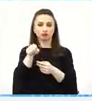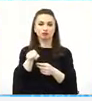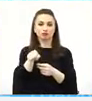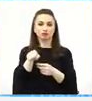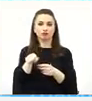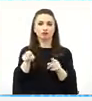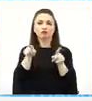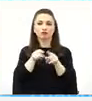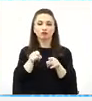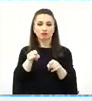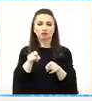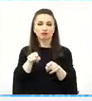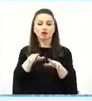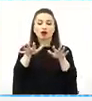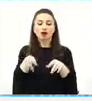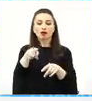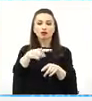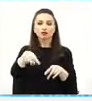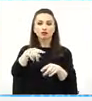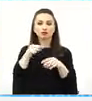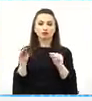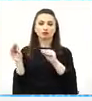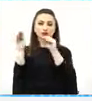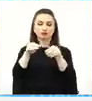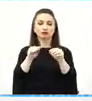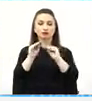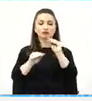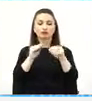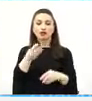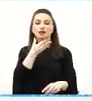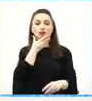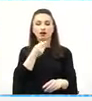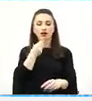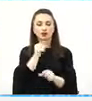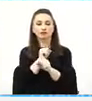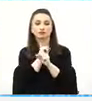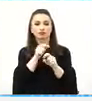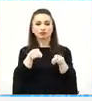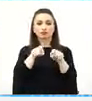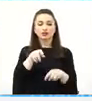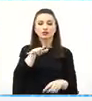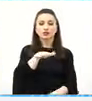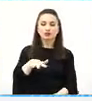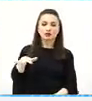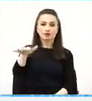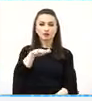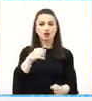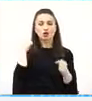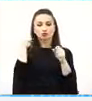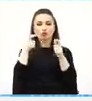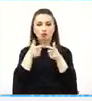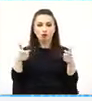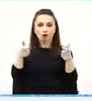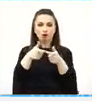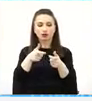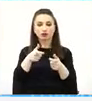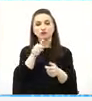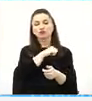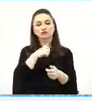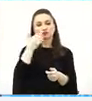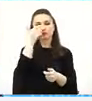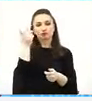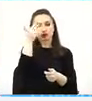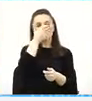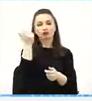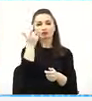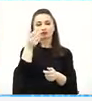და მათ ადგილზე გაკეთდეს ძალიან ლამაზი დასასვენებელი სივრცეები ან სპორტული მოედნები. ეს თქვენი